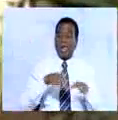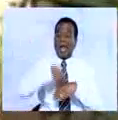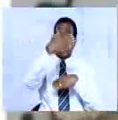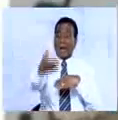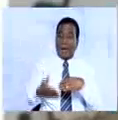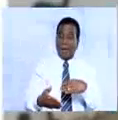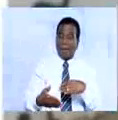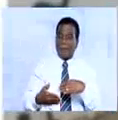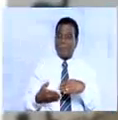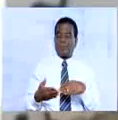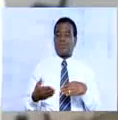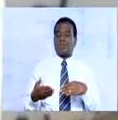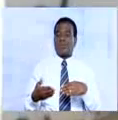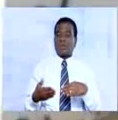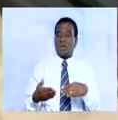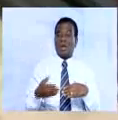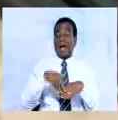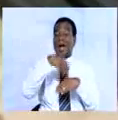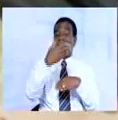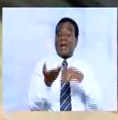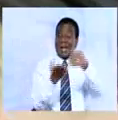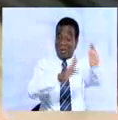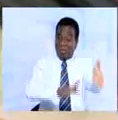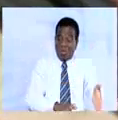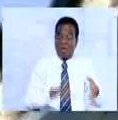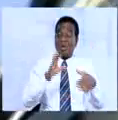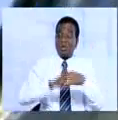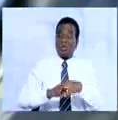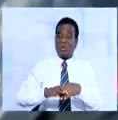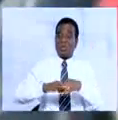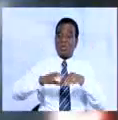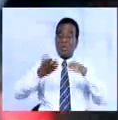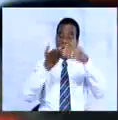Kadhafi, la Libye est en état de décomposition.